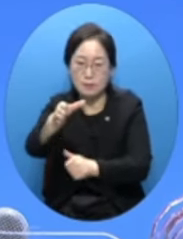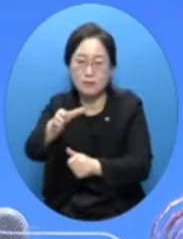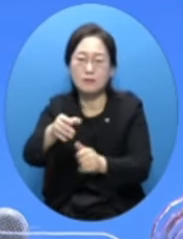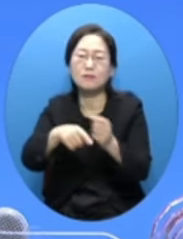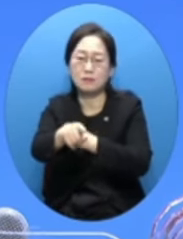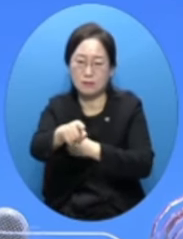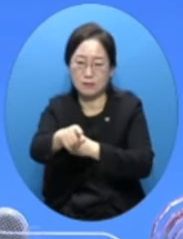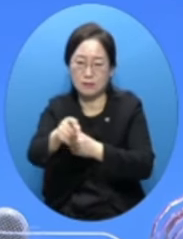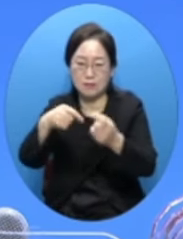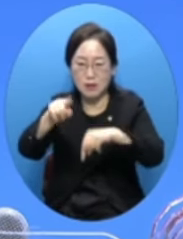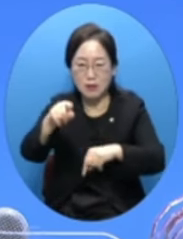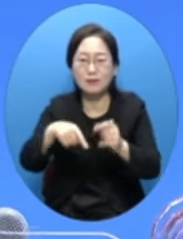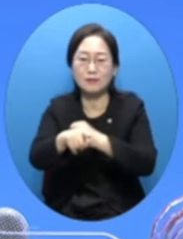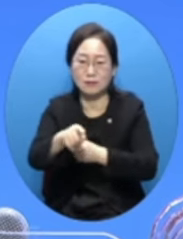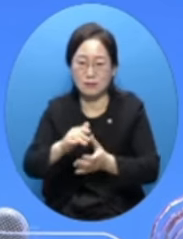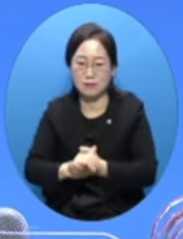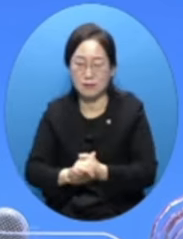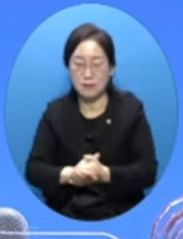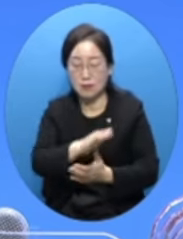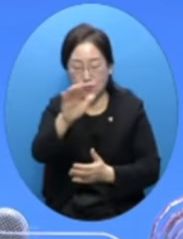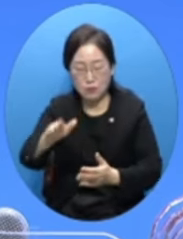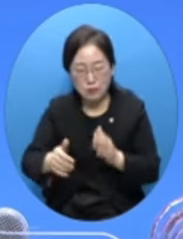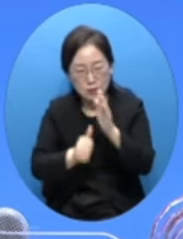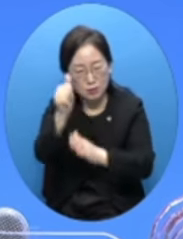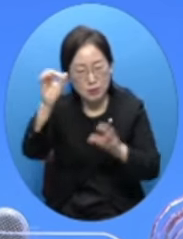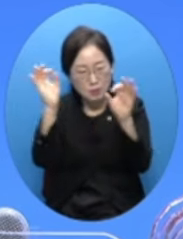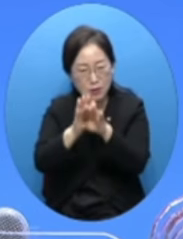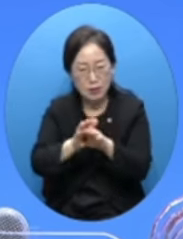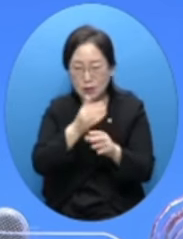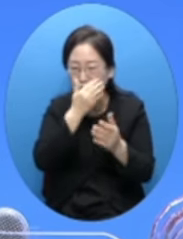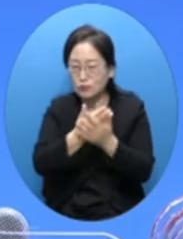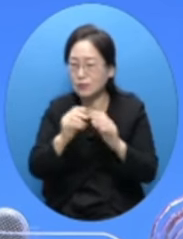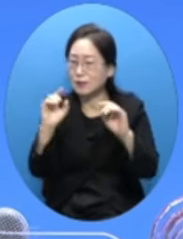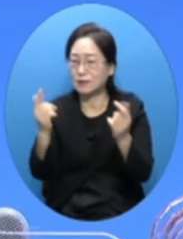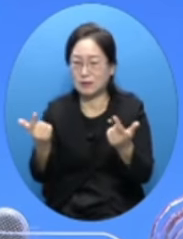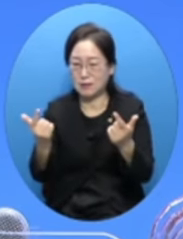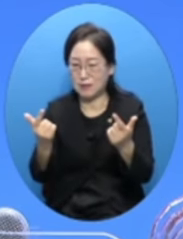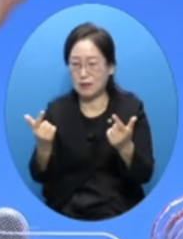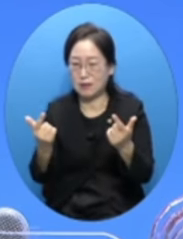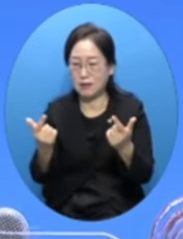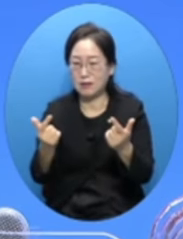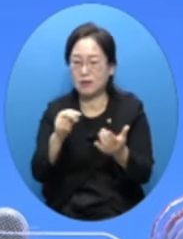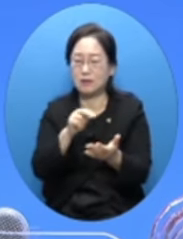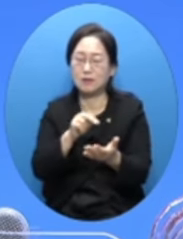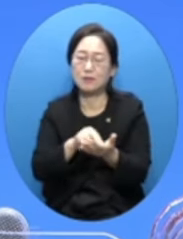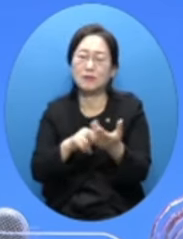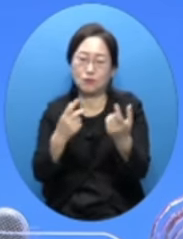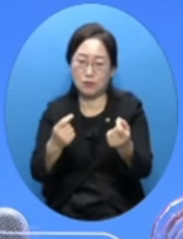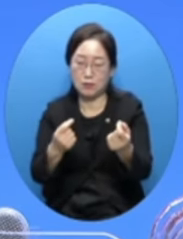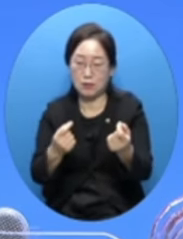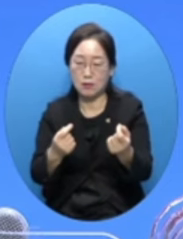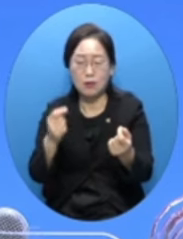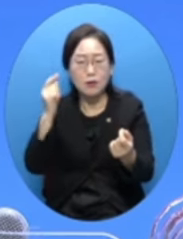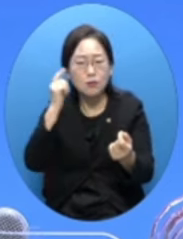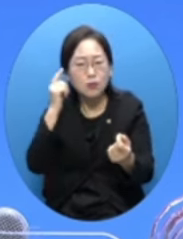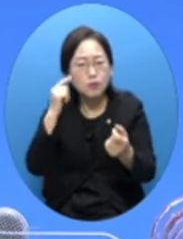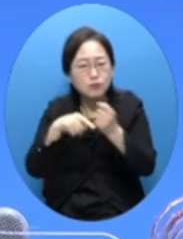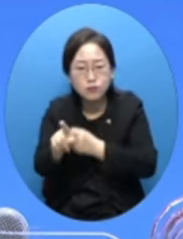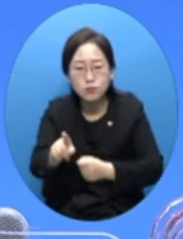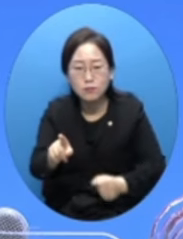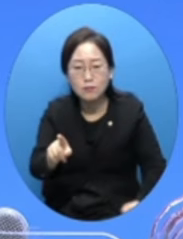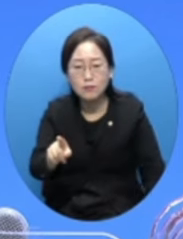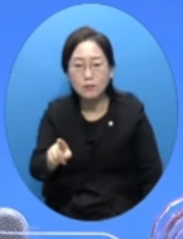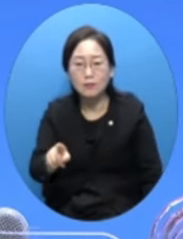어떻게 보면 전혀 희망이 없는 존재고 무가치한 존재인지도 모릅니다. 어쩌다가 이 같은 존재가 되었습니까?